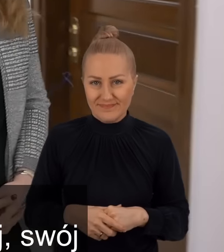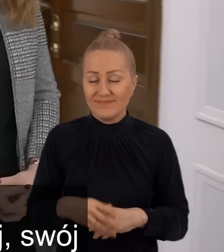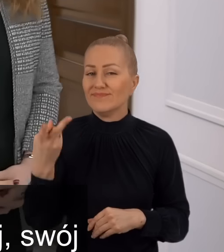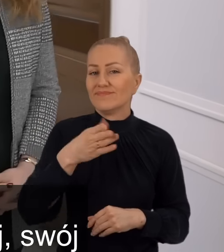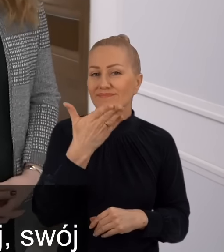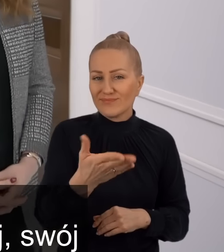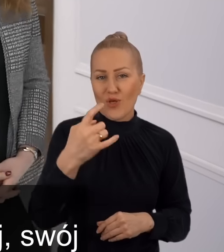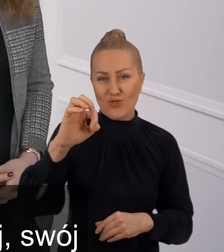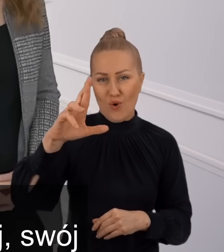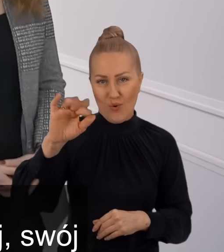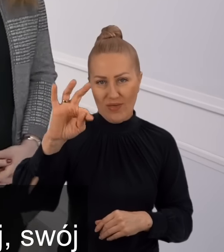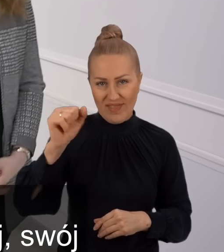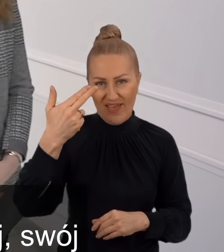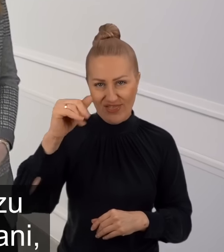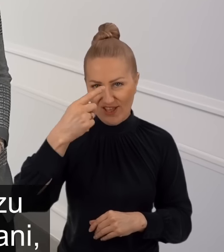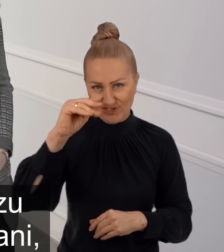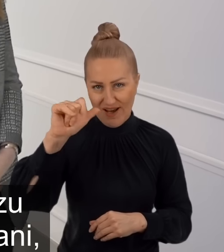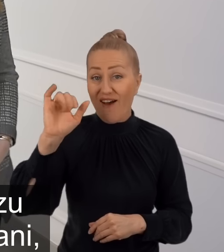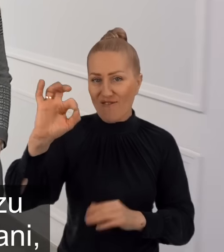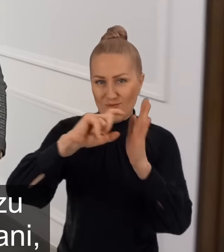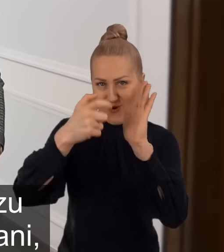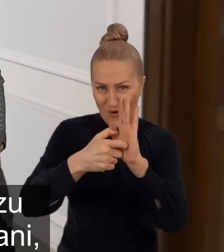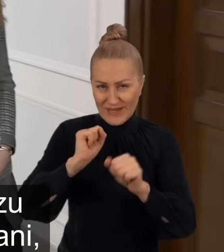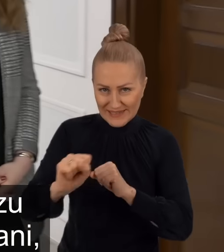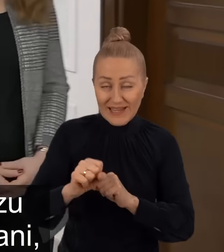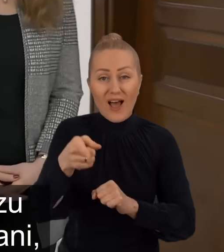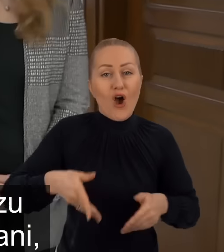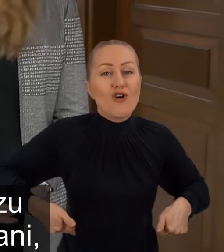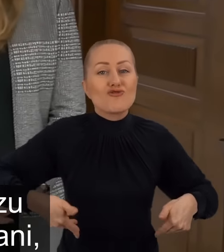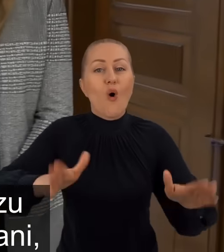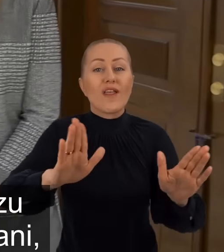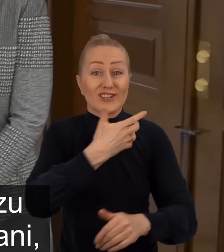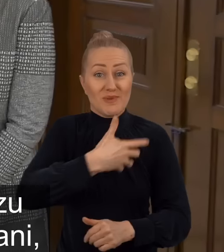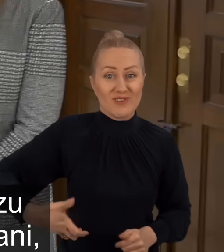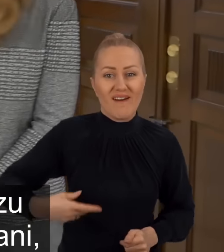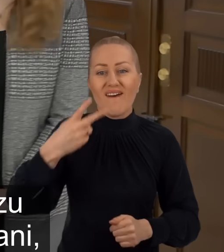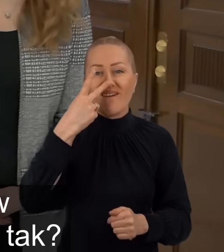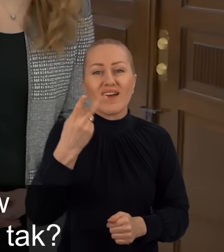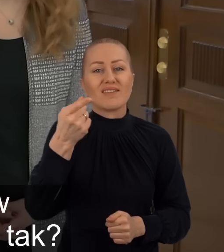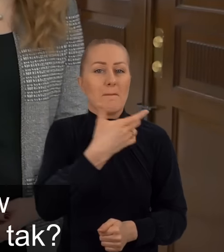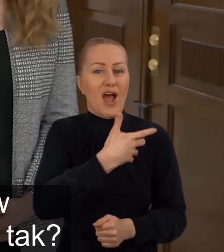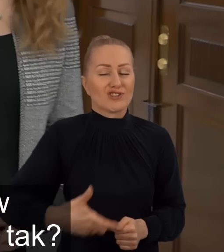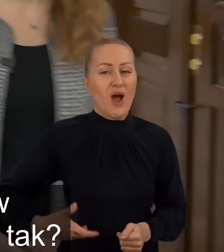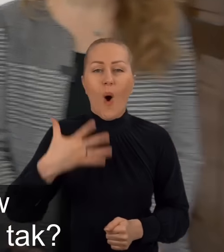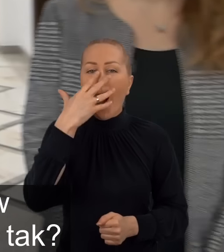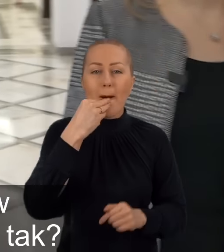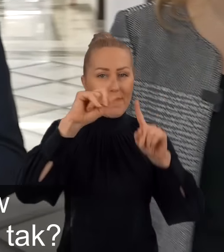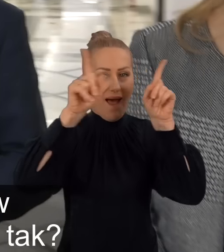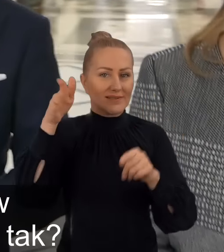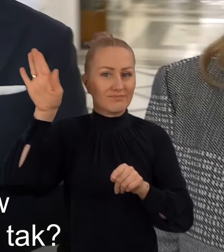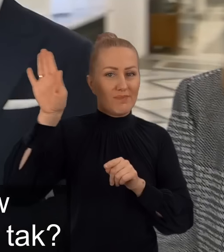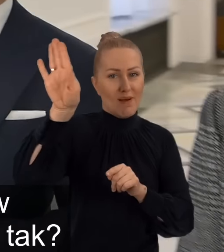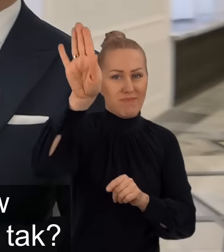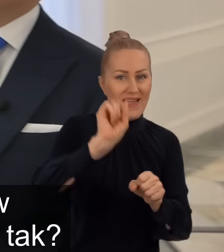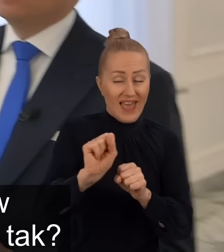Tu ma Dorota Niedziela swój pokój, swój gabinet. A tutaj na tym korytarzu marszałkowskim, tu są oni opisani, macie wszystkich